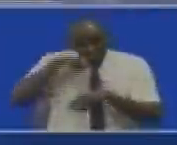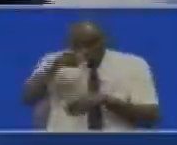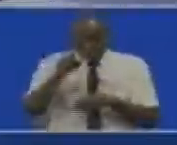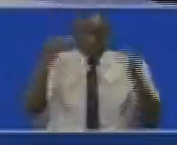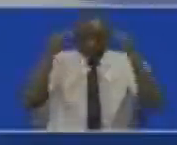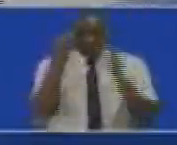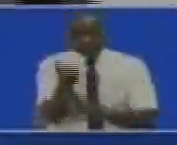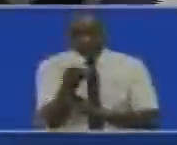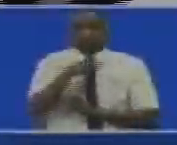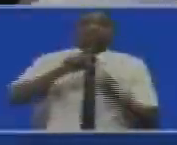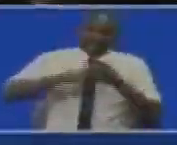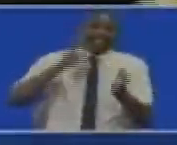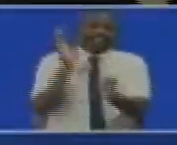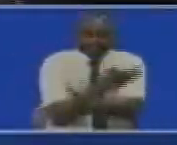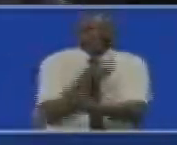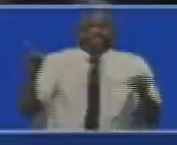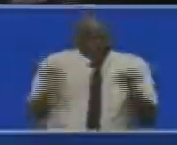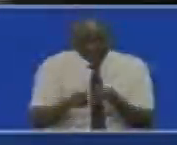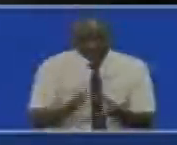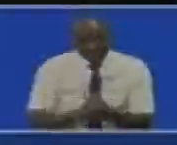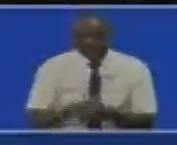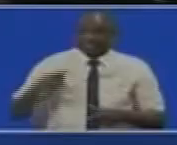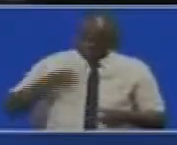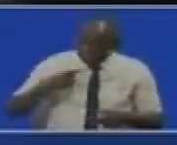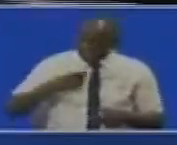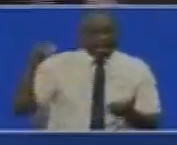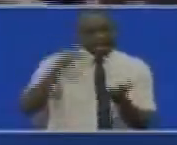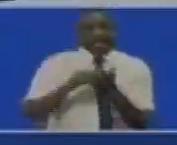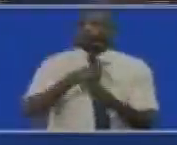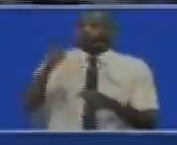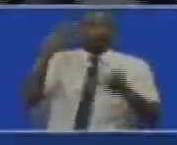kizimbani, wimbo ukawa ni ule ule. Hatuendi jela,